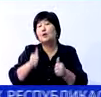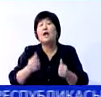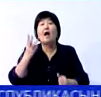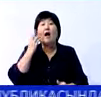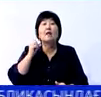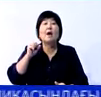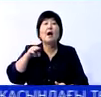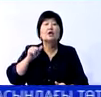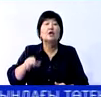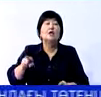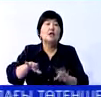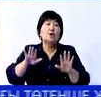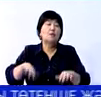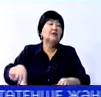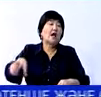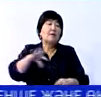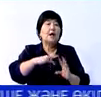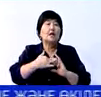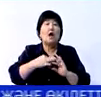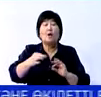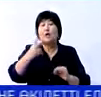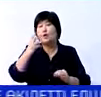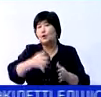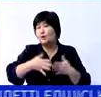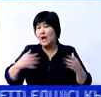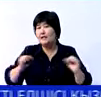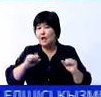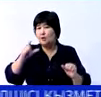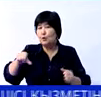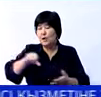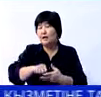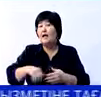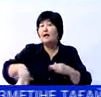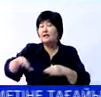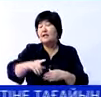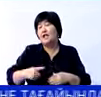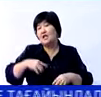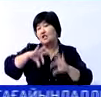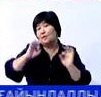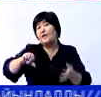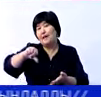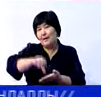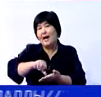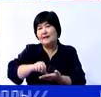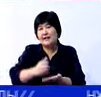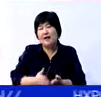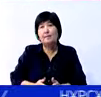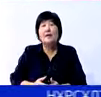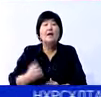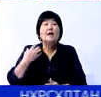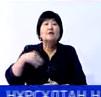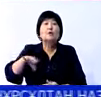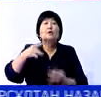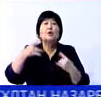Алматы, Атырау және өңіріміздің барлық аудандарынан 200-ден астам спортшы қатысып, шаршалаңда шеберлік байқасты. Сыр